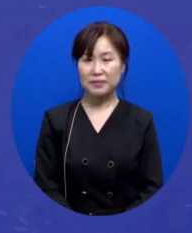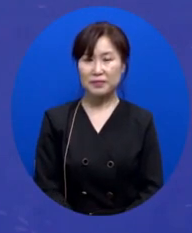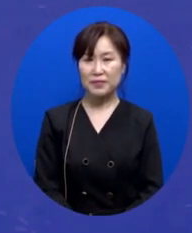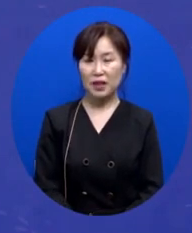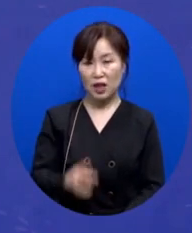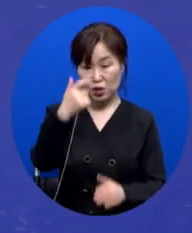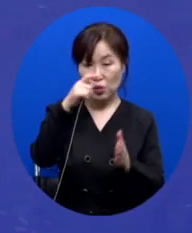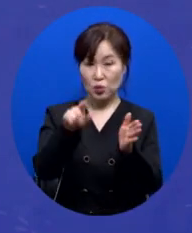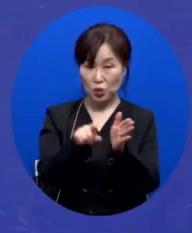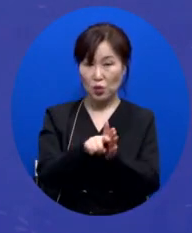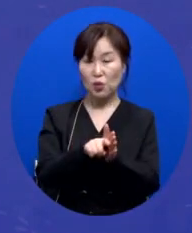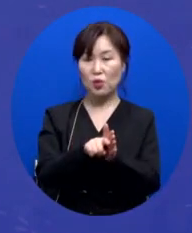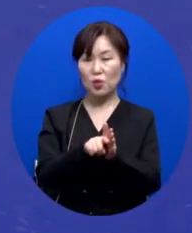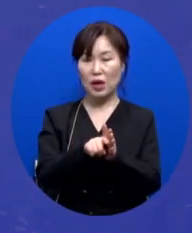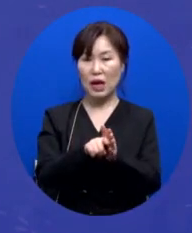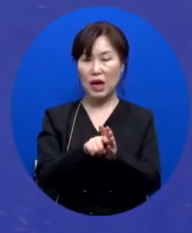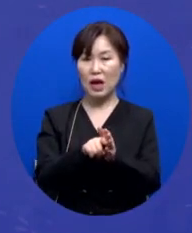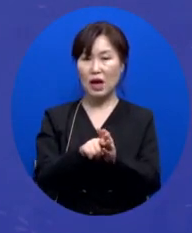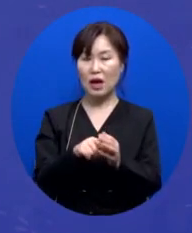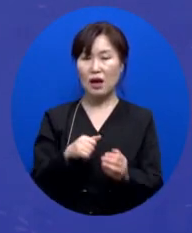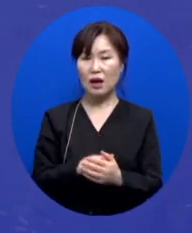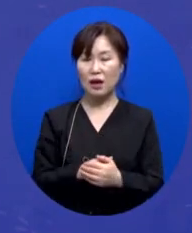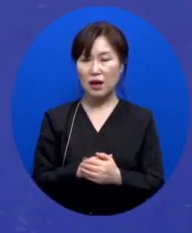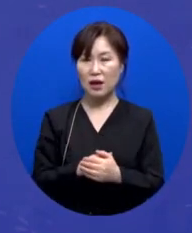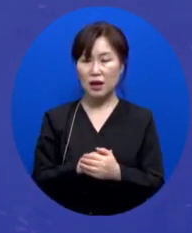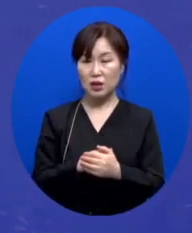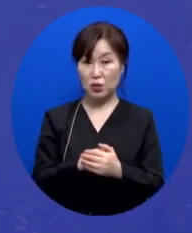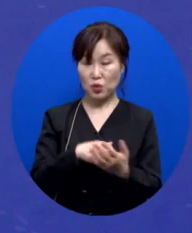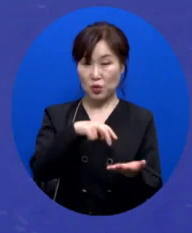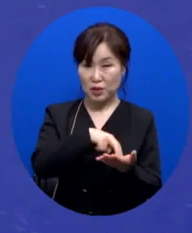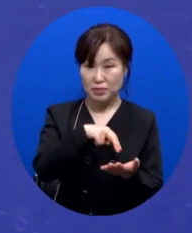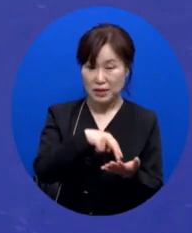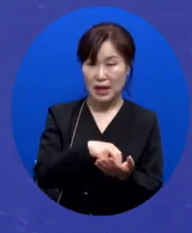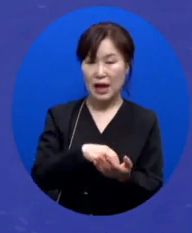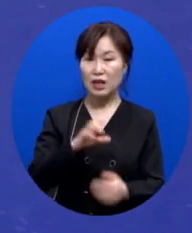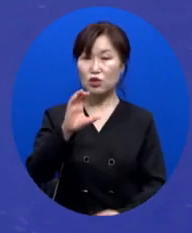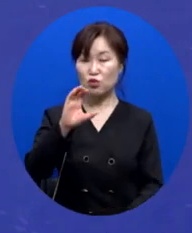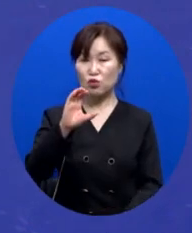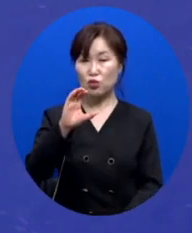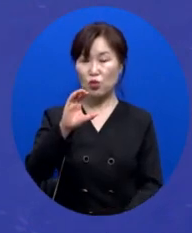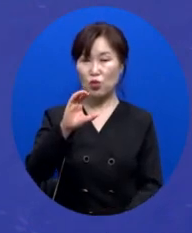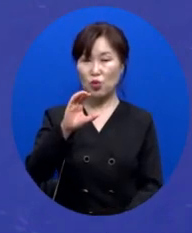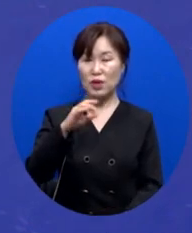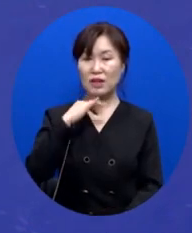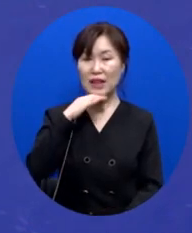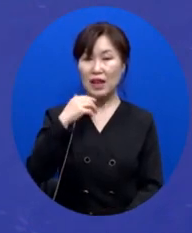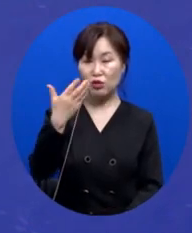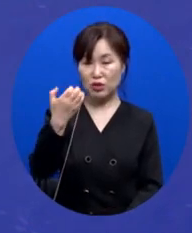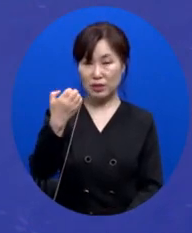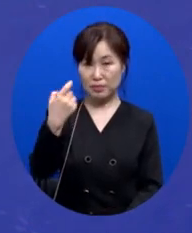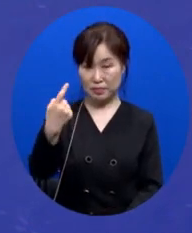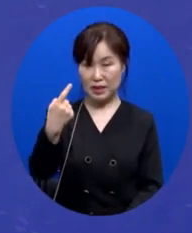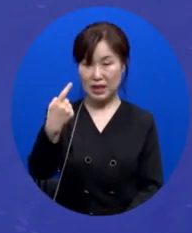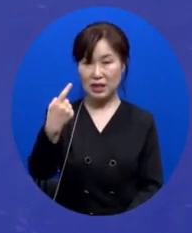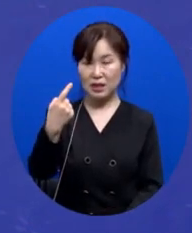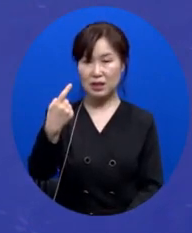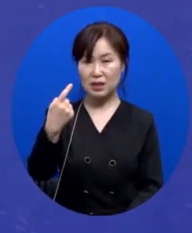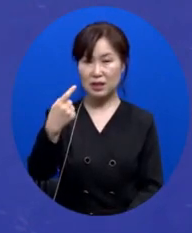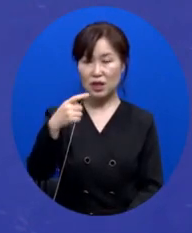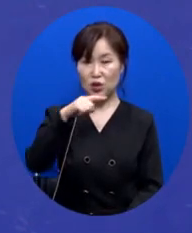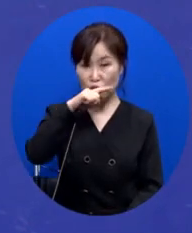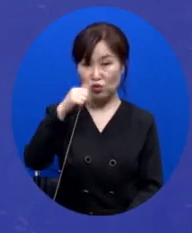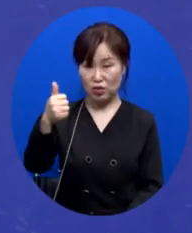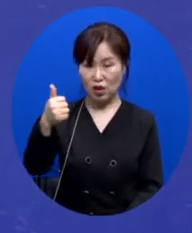기독교계 가 지난 27일 향년 91세 로 선종한 천주교 서울대교구 고 정진석 추기경을 애도하는